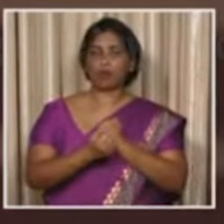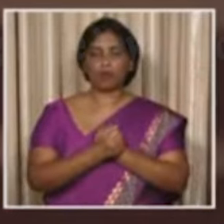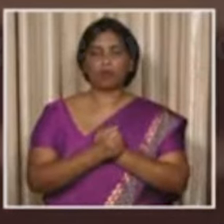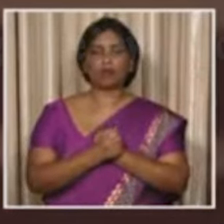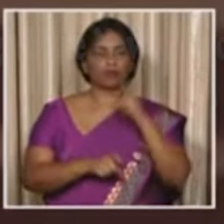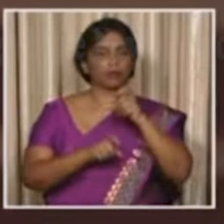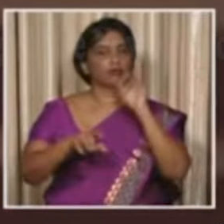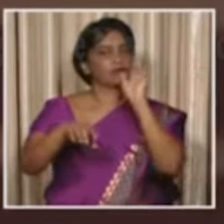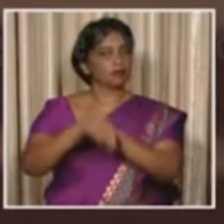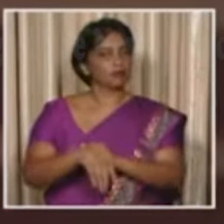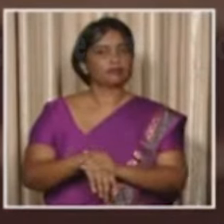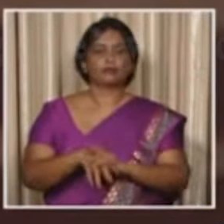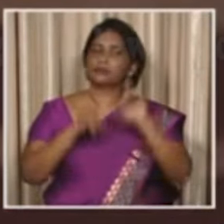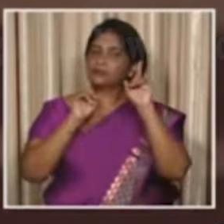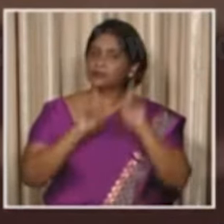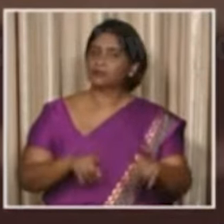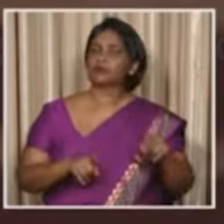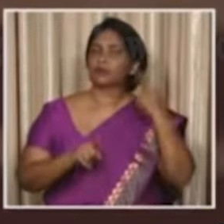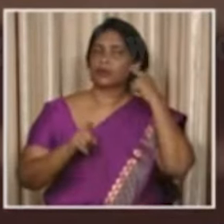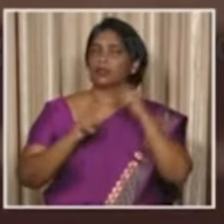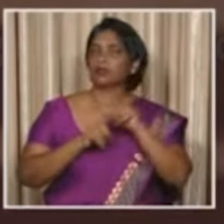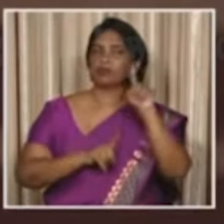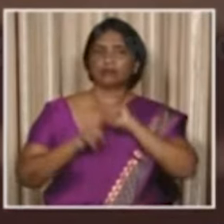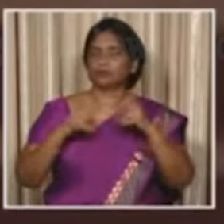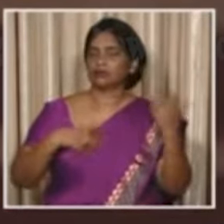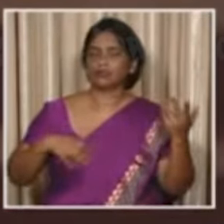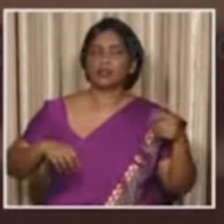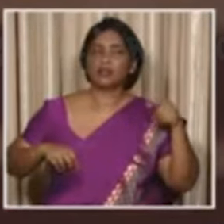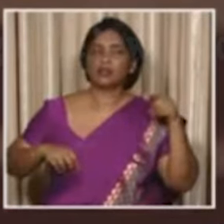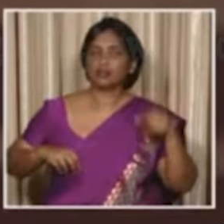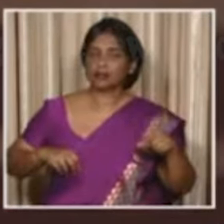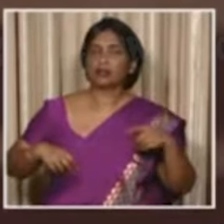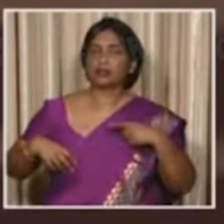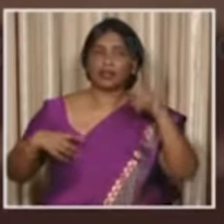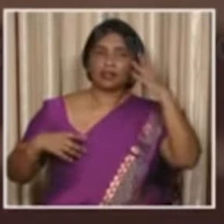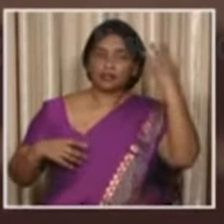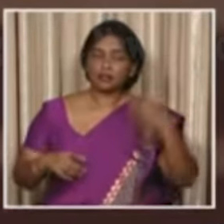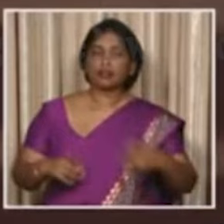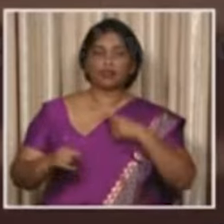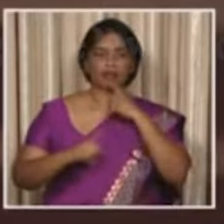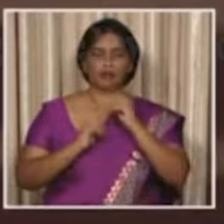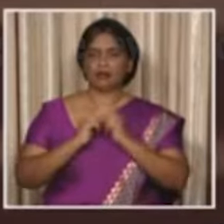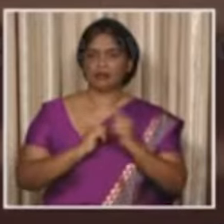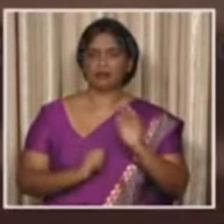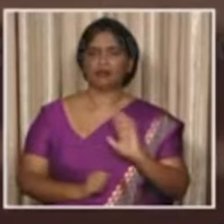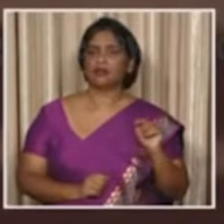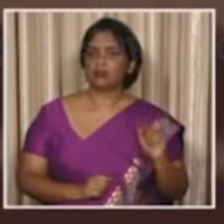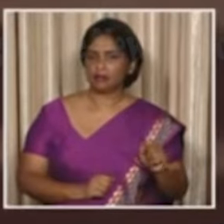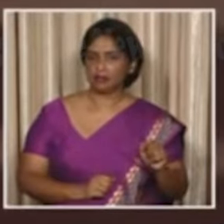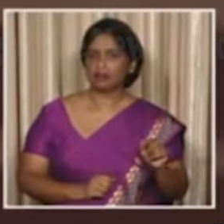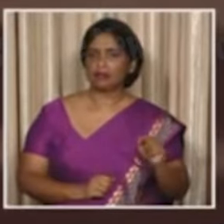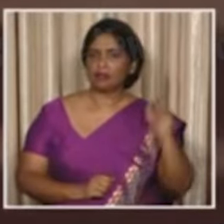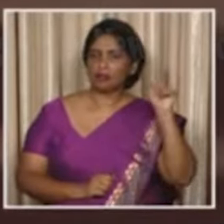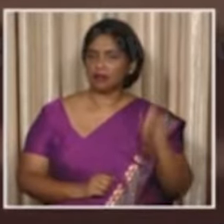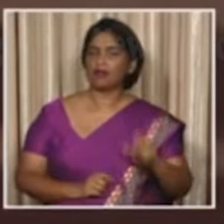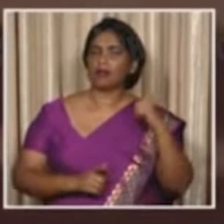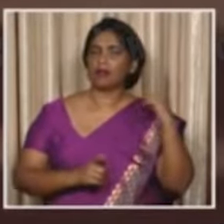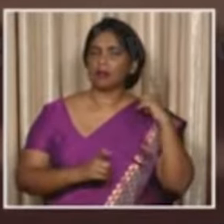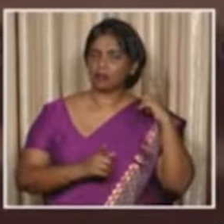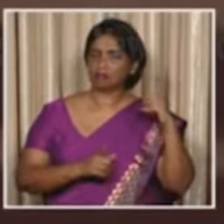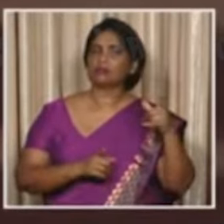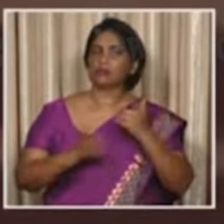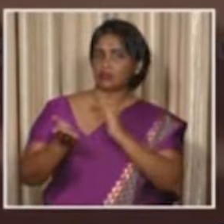නිලධාරීන්ට අහු වුණා. ඉතින් එව්වා ගැන කතා කරේ නෑ ඒ කාලේ. දැන් මේ කෙනෙකුට වුණාම අපි කතා කරන එක නෙමෙයි. අපි ඒ අදාළ ආරක්ෂකංශයට මේ